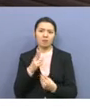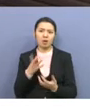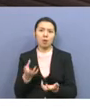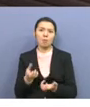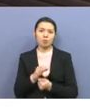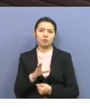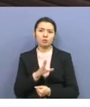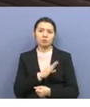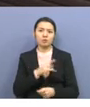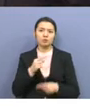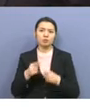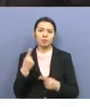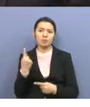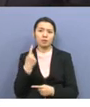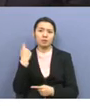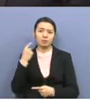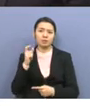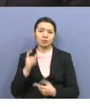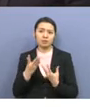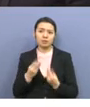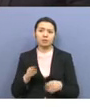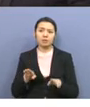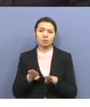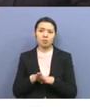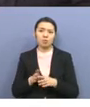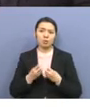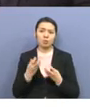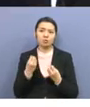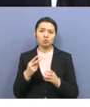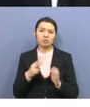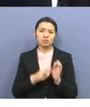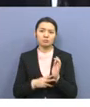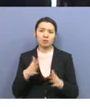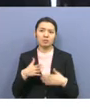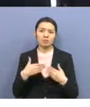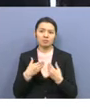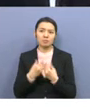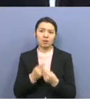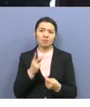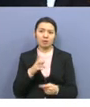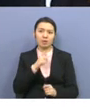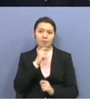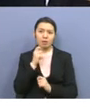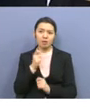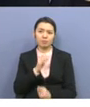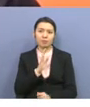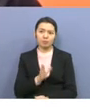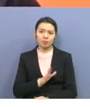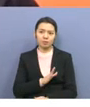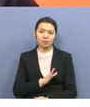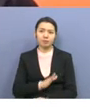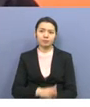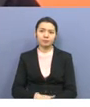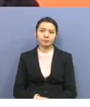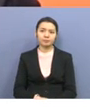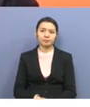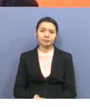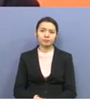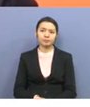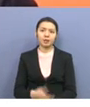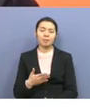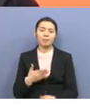болған. Енді міне тұңғыш президент күнін мерекелеу барысында тағы 75 отбасына пәтер кілттері табысталды. Қуаныштарыңыз